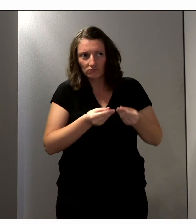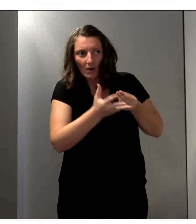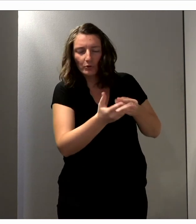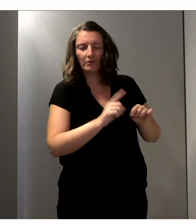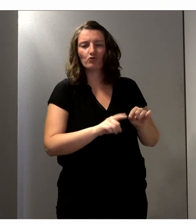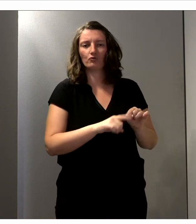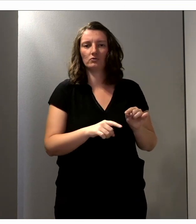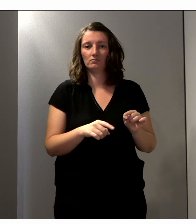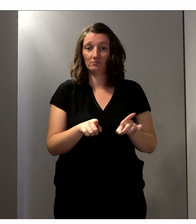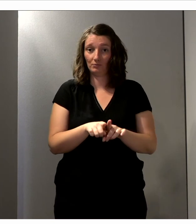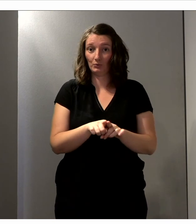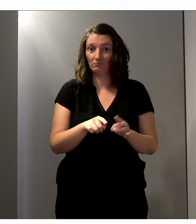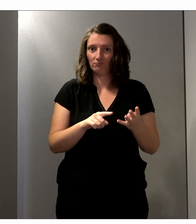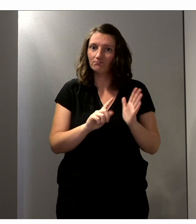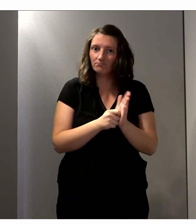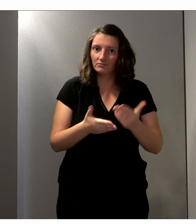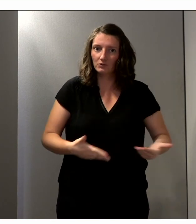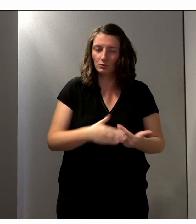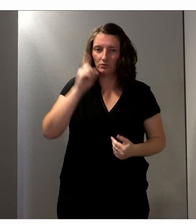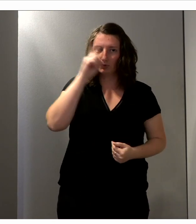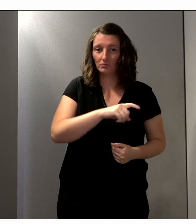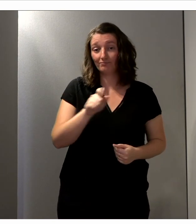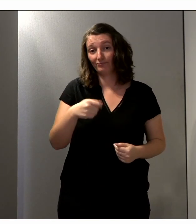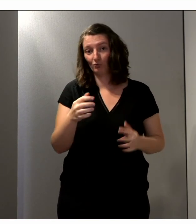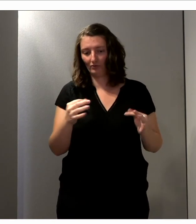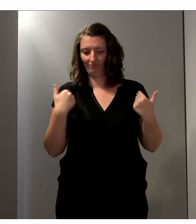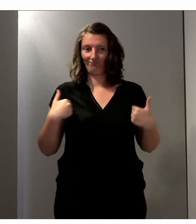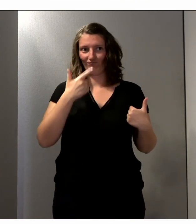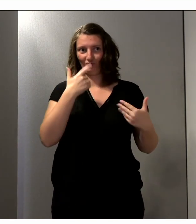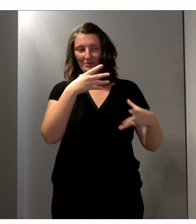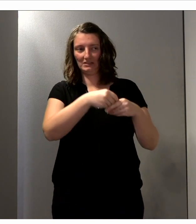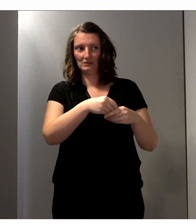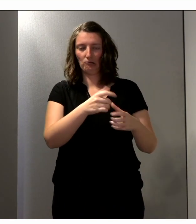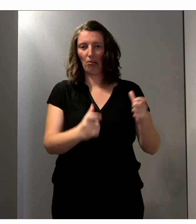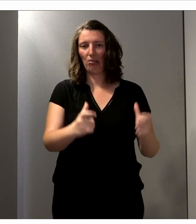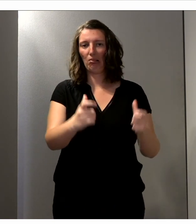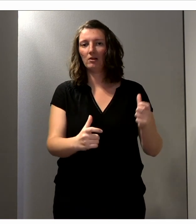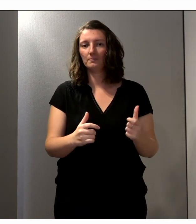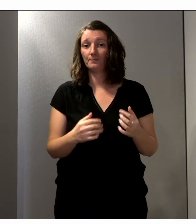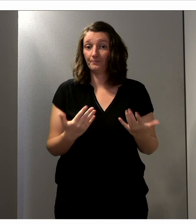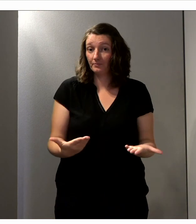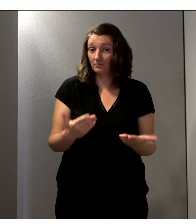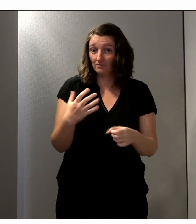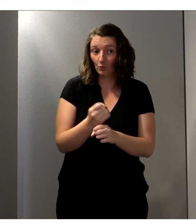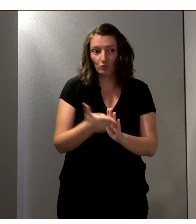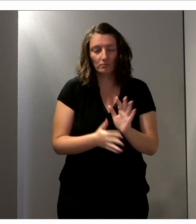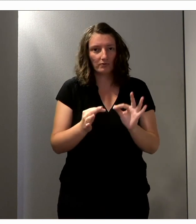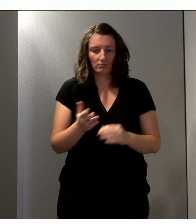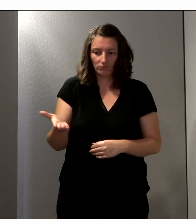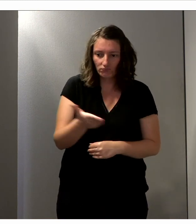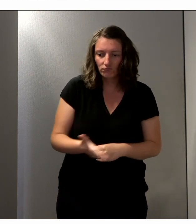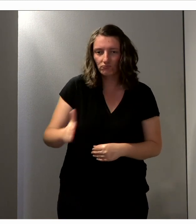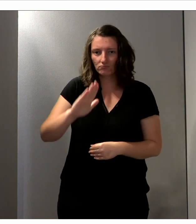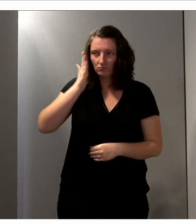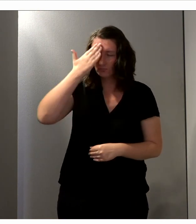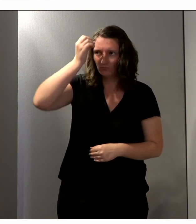d'appartenance l'est aussi. Or ici, l'enjeu est bien que ce soit l'expérience, les savoir-faire, les compétences, les qualités